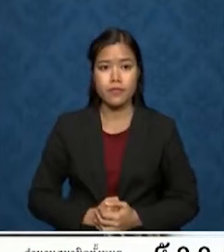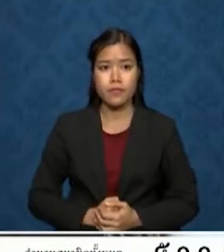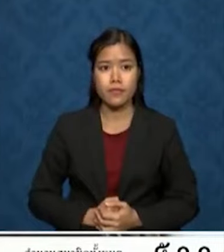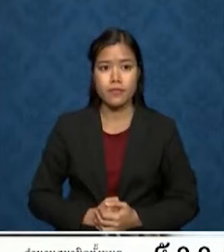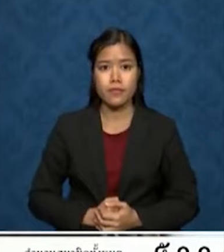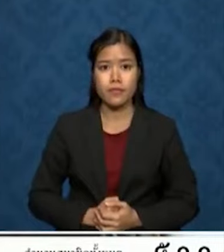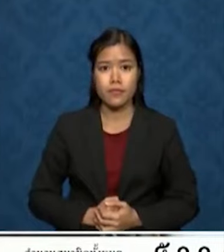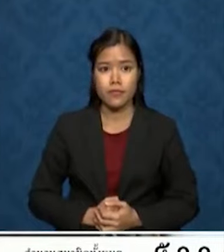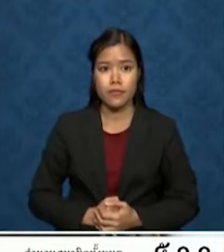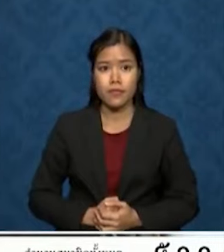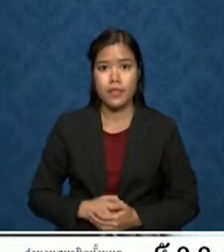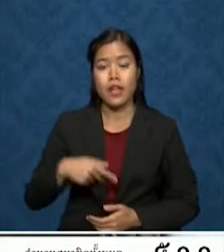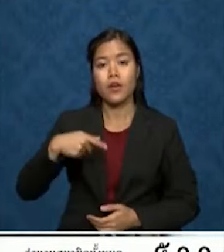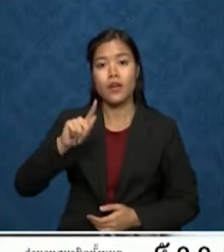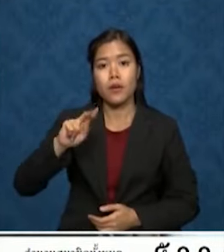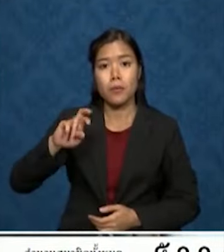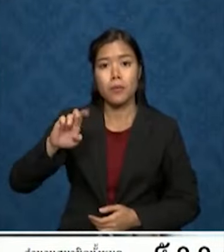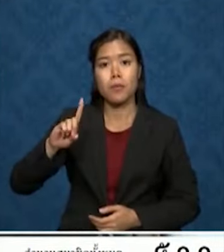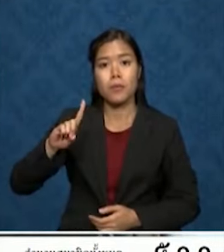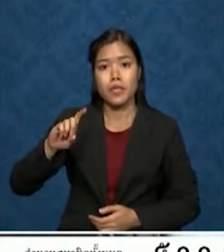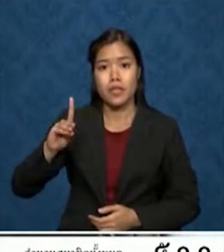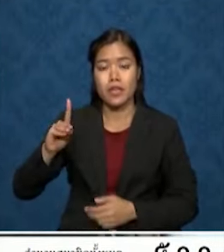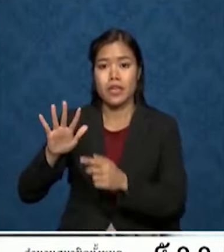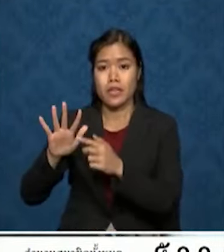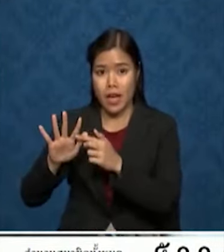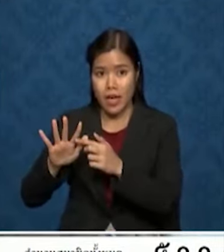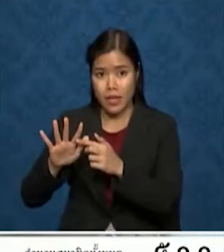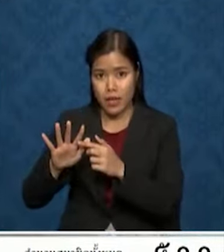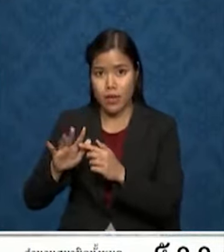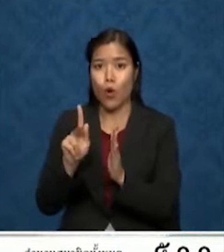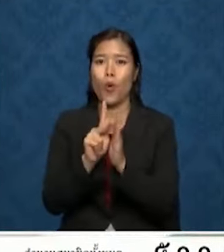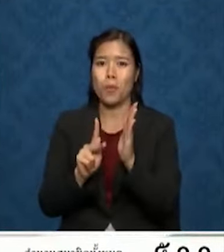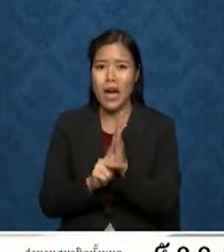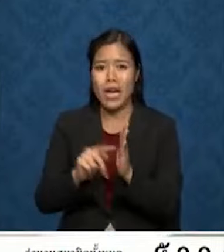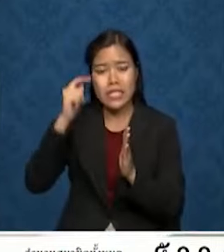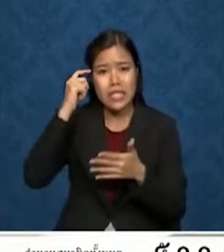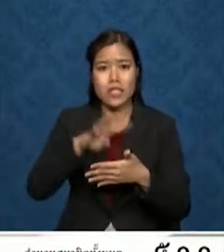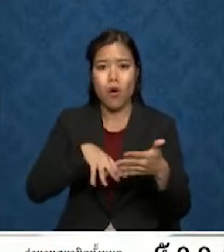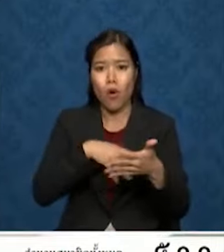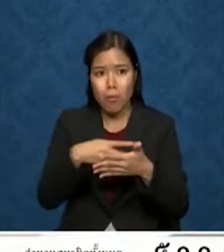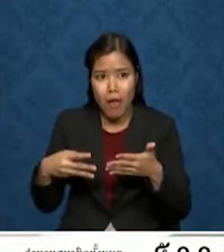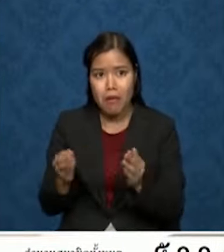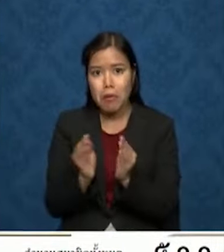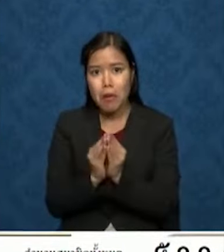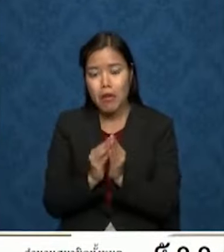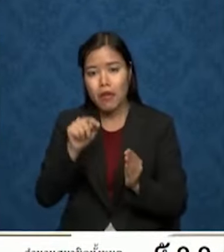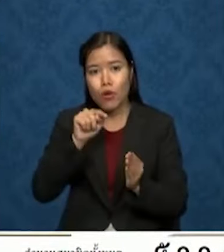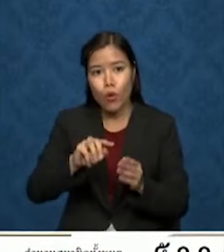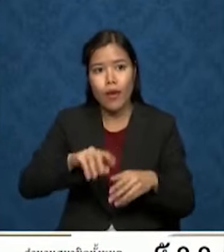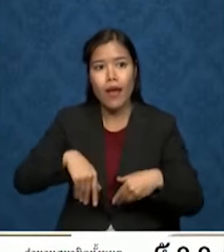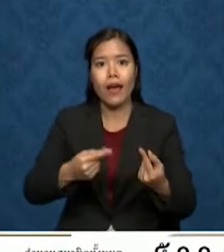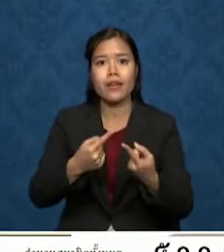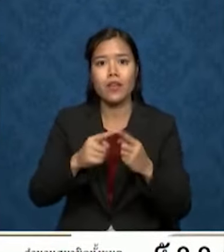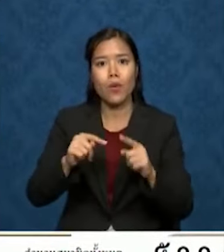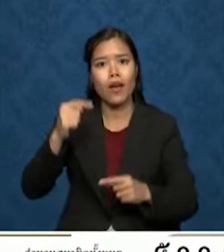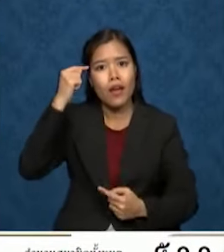ขณะที่ปีดาบูเผิ่ง เป็น ๆ เปเช่นการออกกฎหมาย เป็คนลงี้แนให้ด้วยกับ ไม่รู้แจทειςนาและจุดมงหมายข